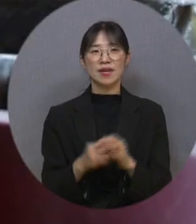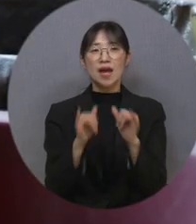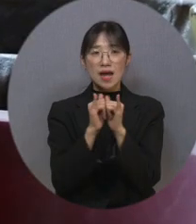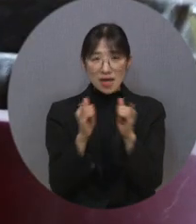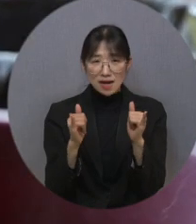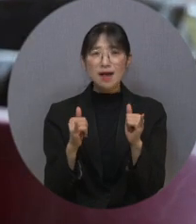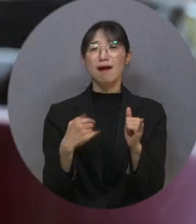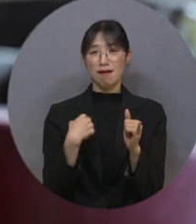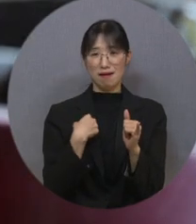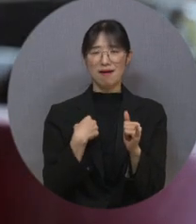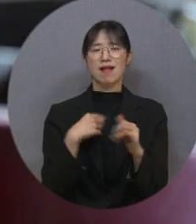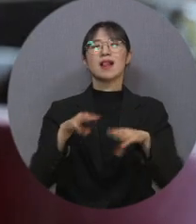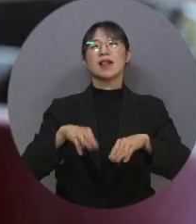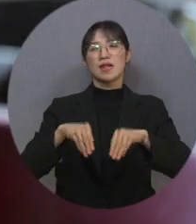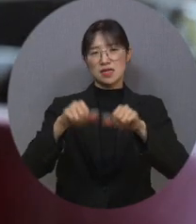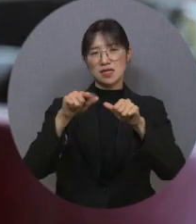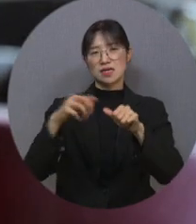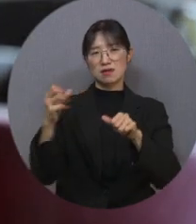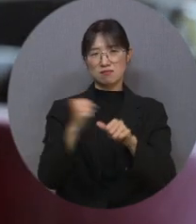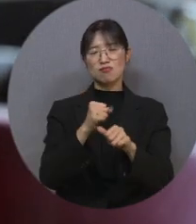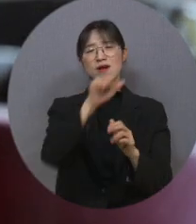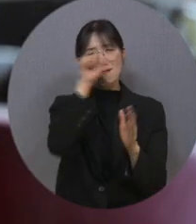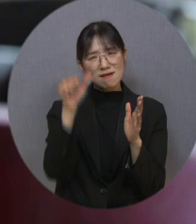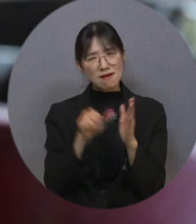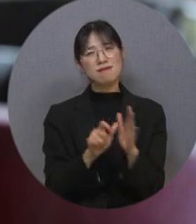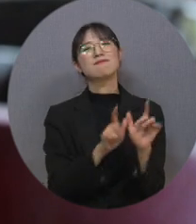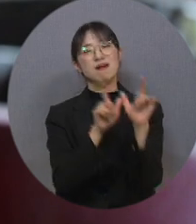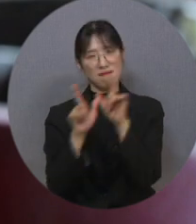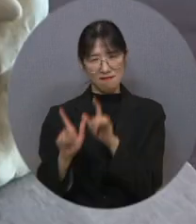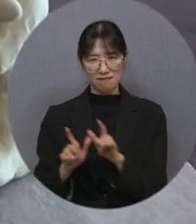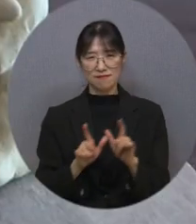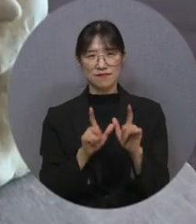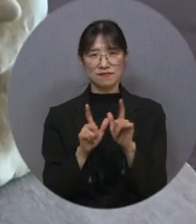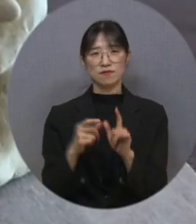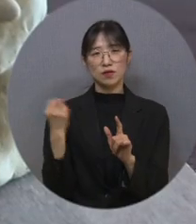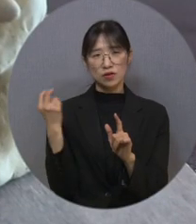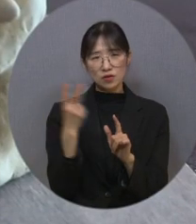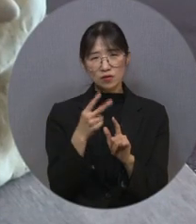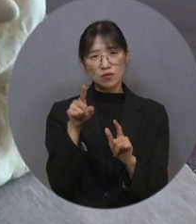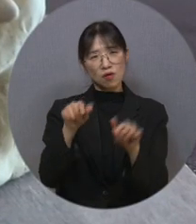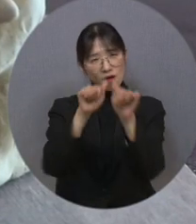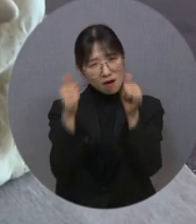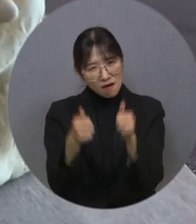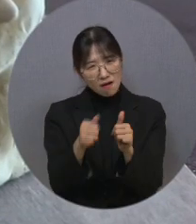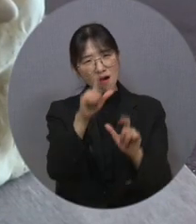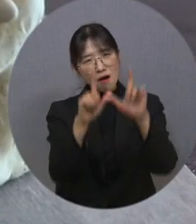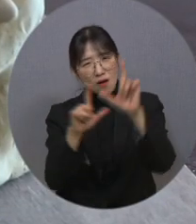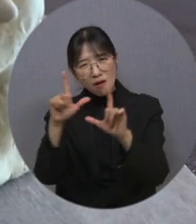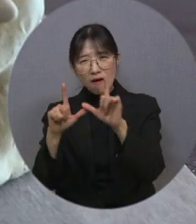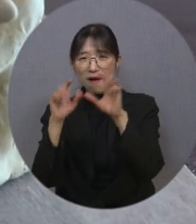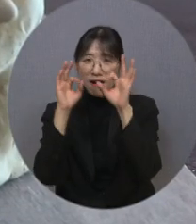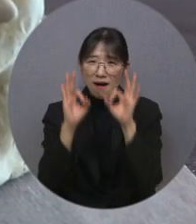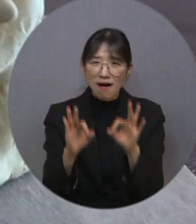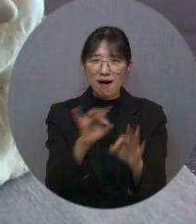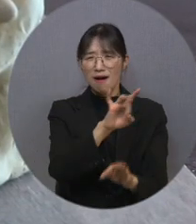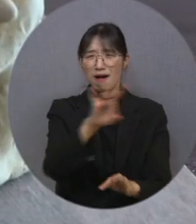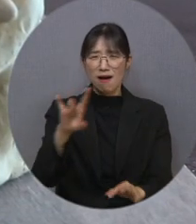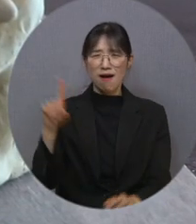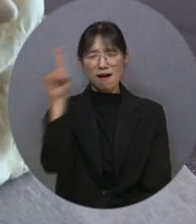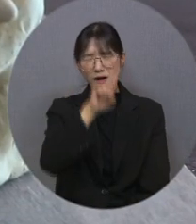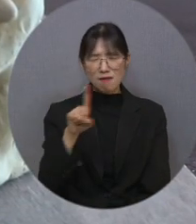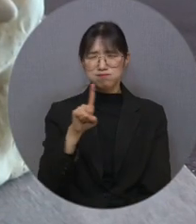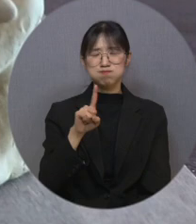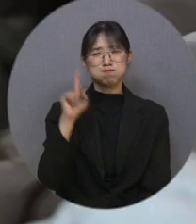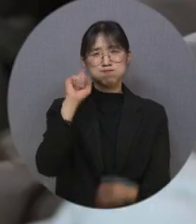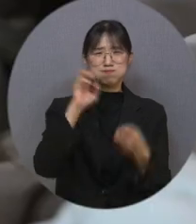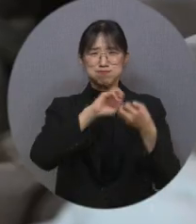인간 또한 흙을 통해 삶을 영위해 왔으며 그 형상 하나하나에는 아무런